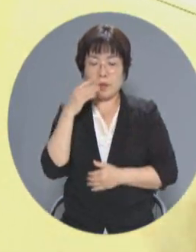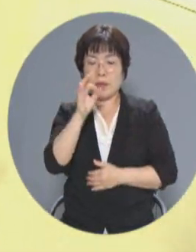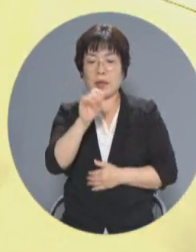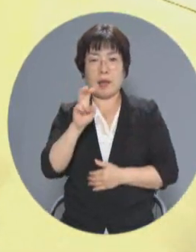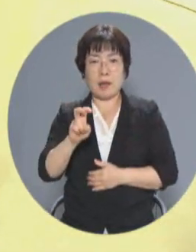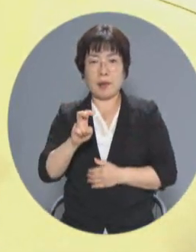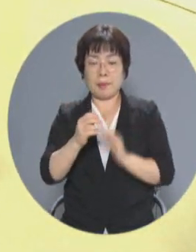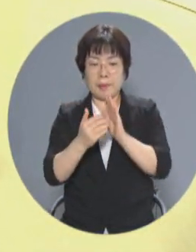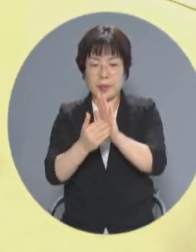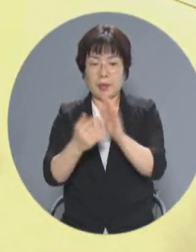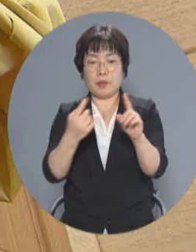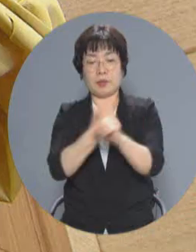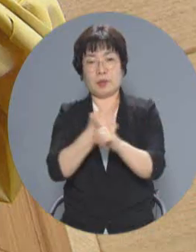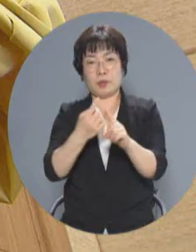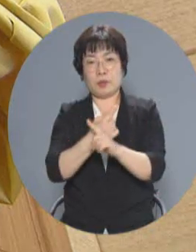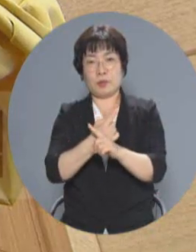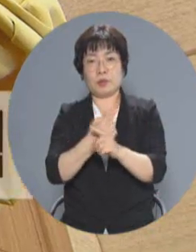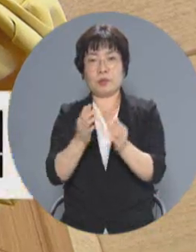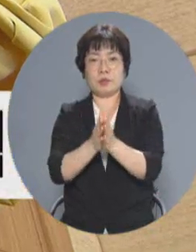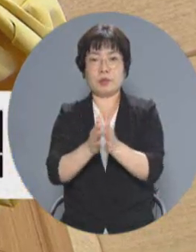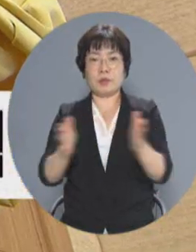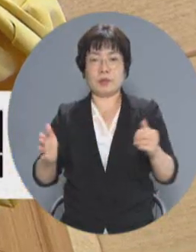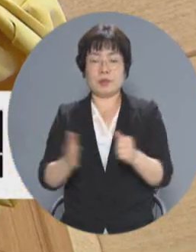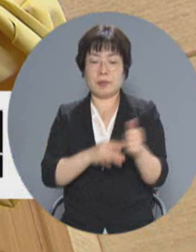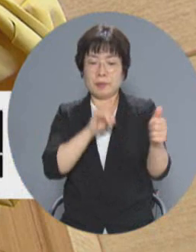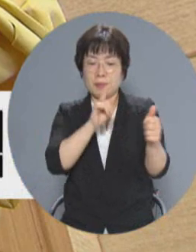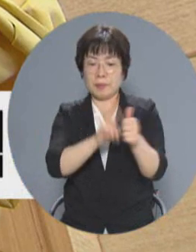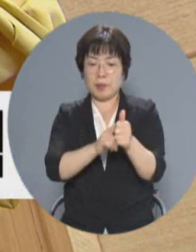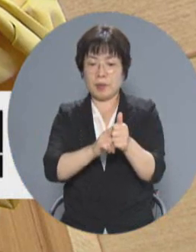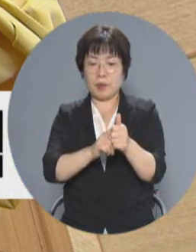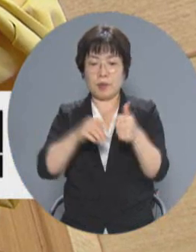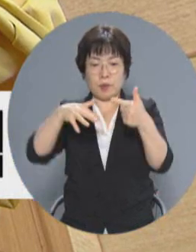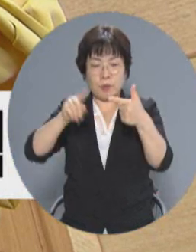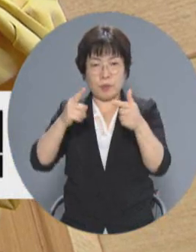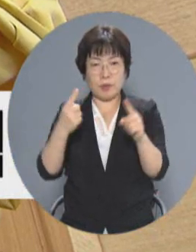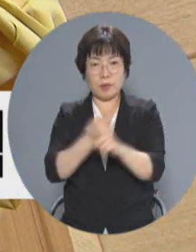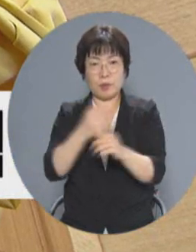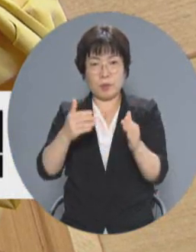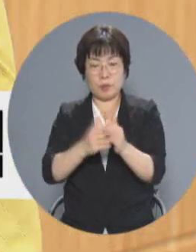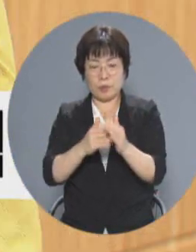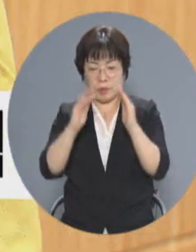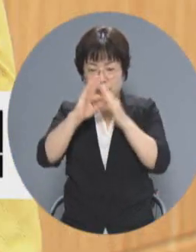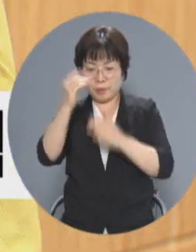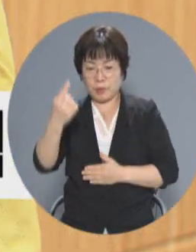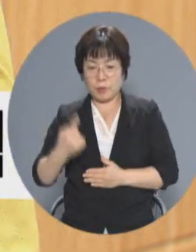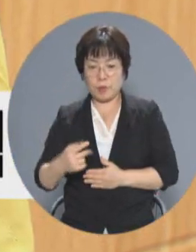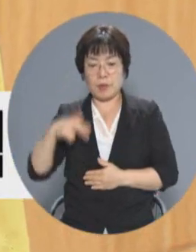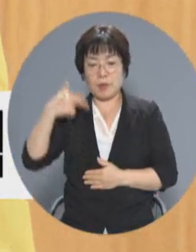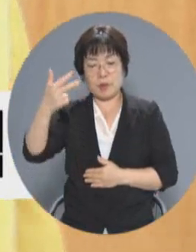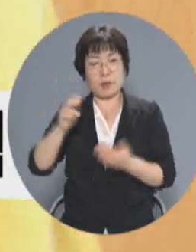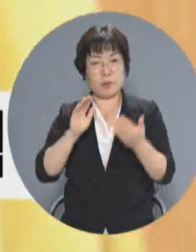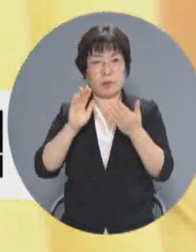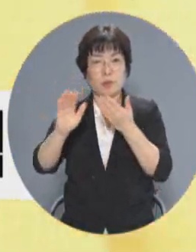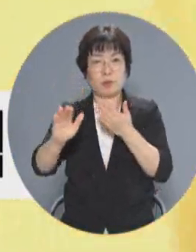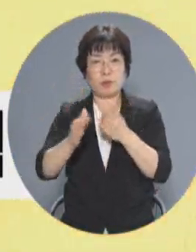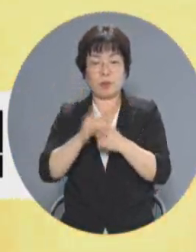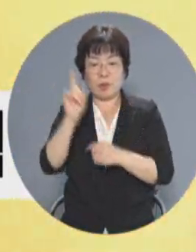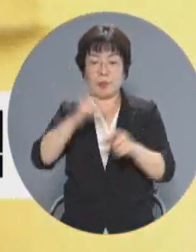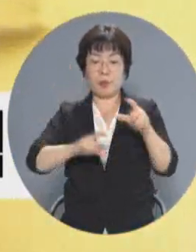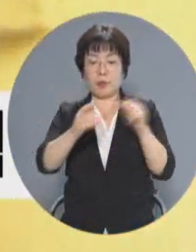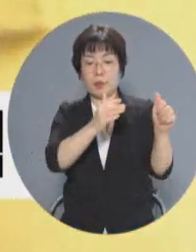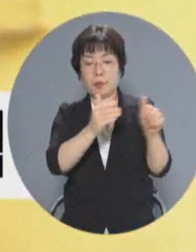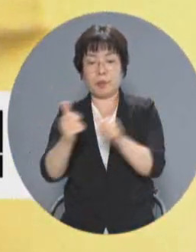치료에 들어간 겁니다. 경찰은 정 시장이 항암 6차 치료를 마치고 귀가하는 다음 주 이후쯤 한 차례